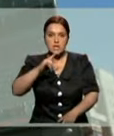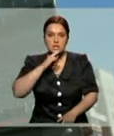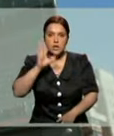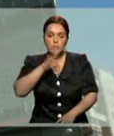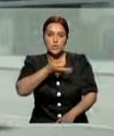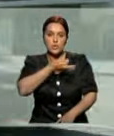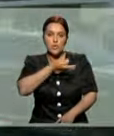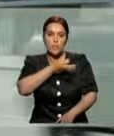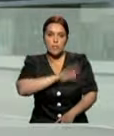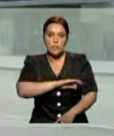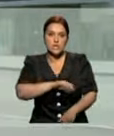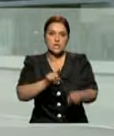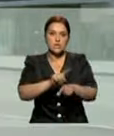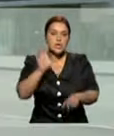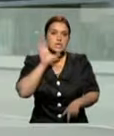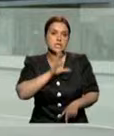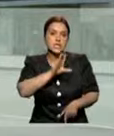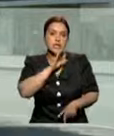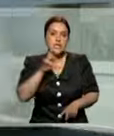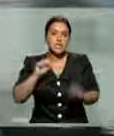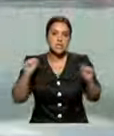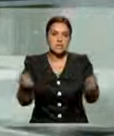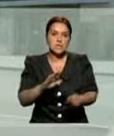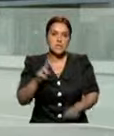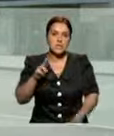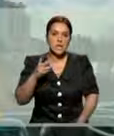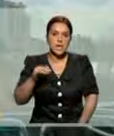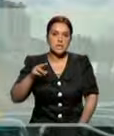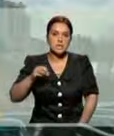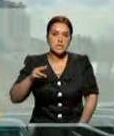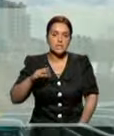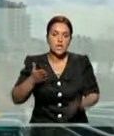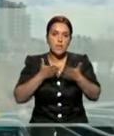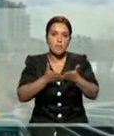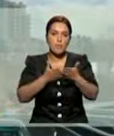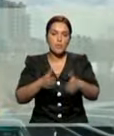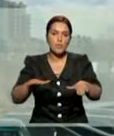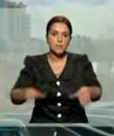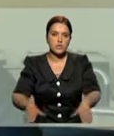Казахстана, сослужить пользу. Может и самый северный незамерзающий Клайпедский порт.